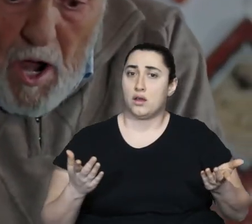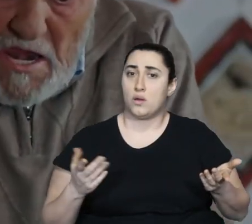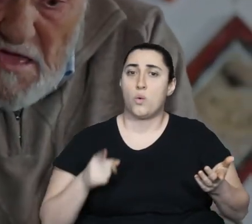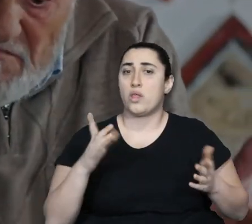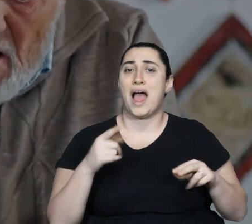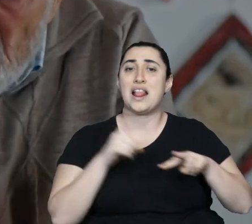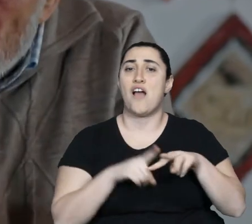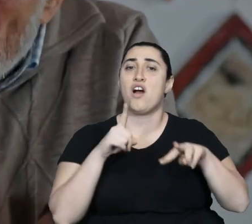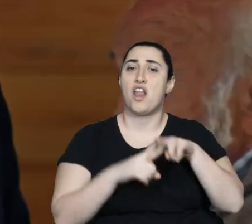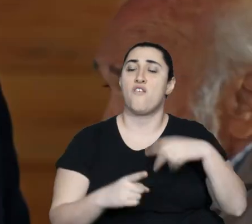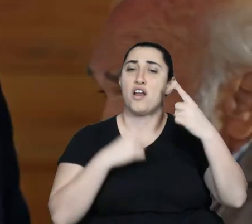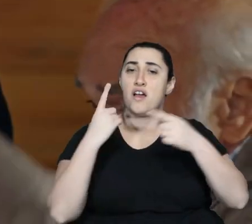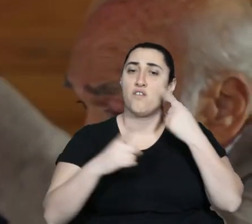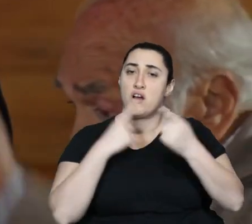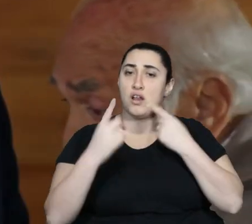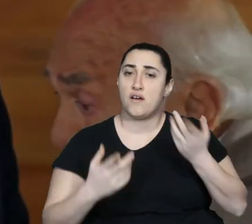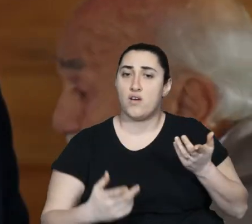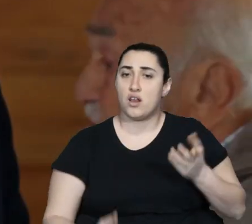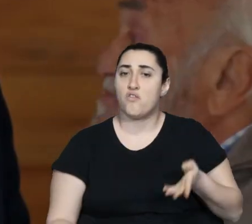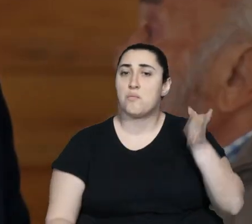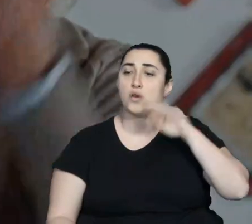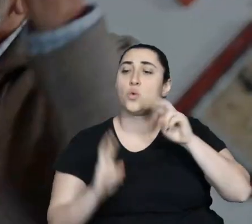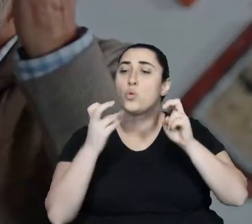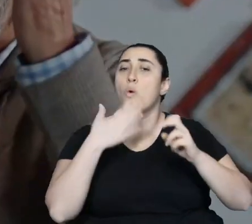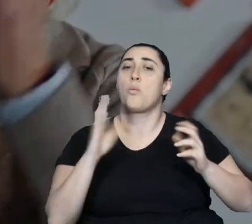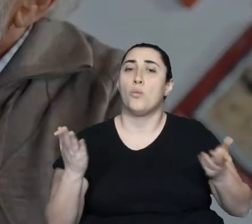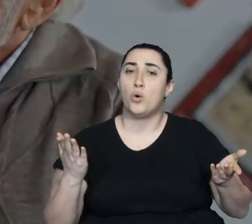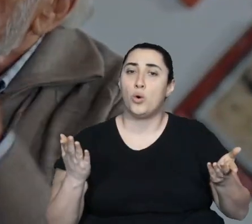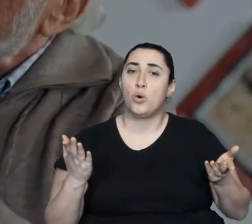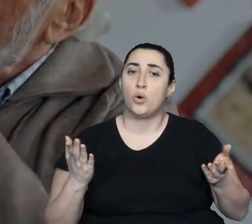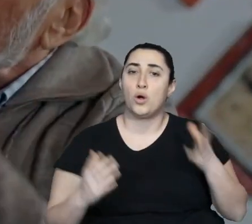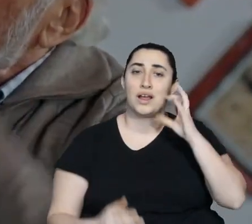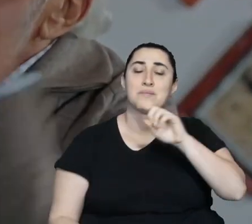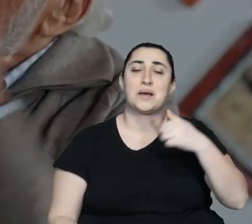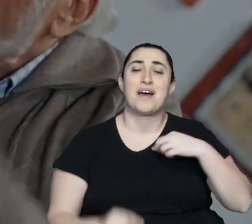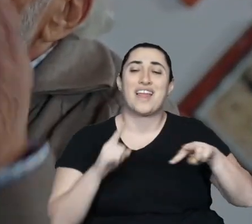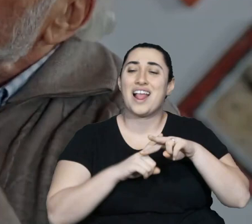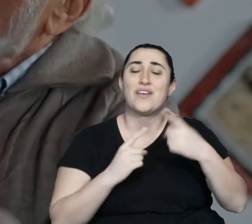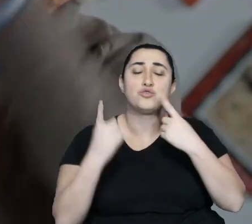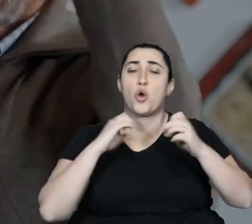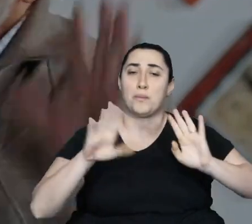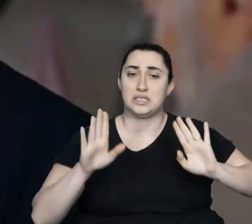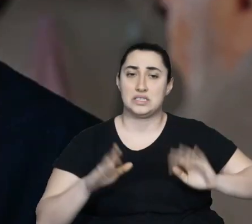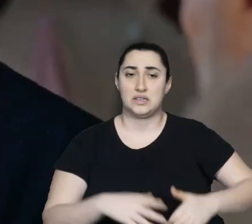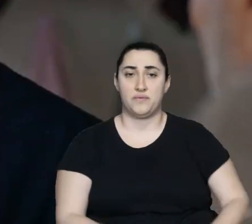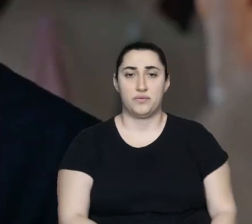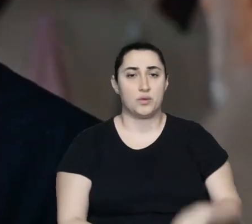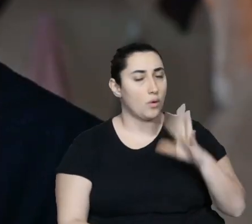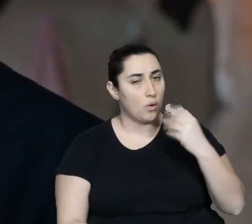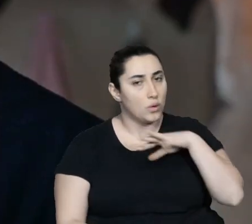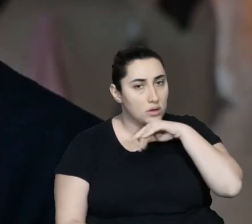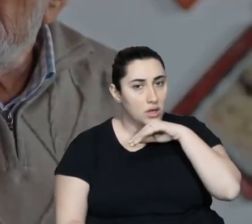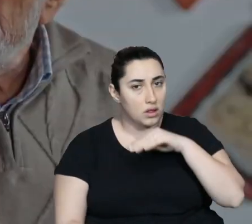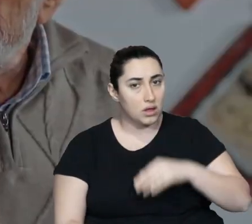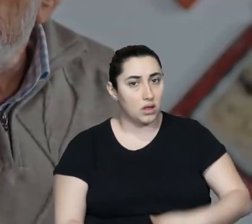o? Alev, alev, alev, alev. Başka mevzu mu kalmadı? Kimse bana alev falan sormasın. Hayırdır